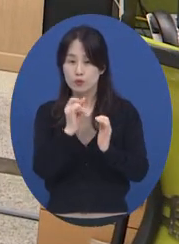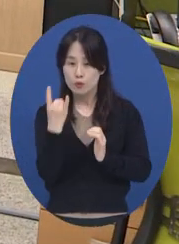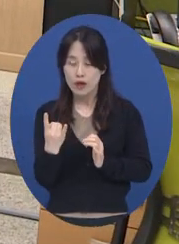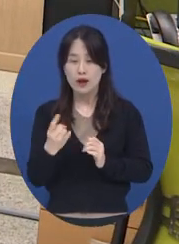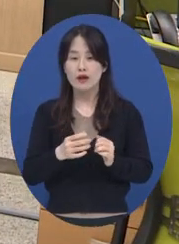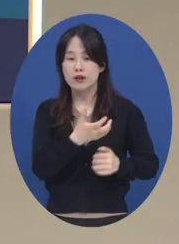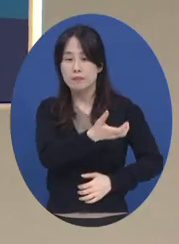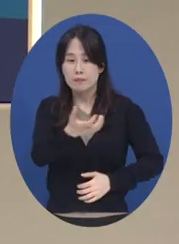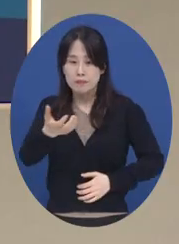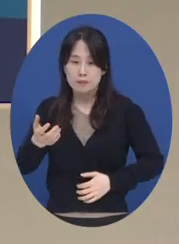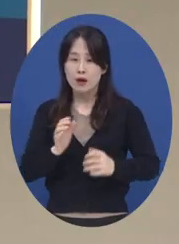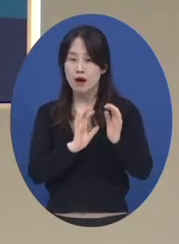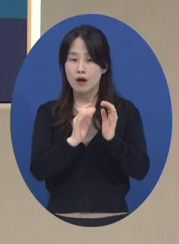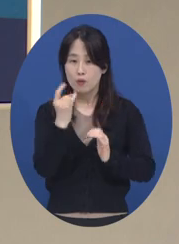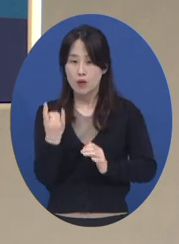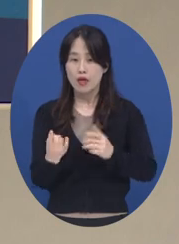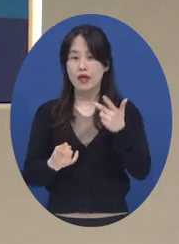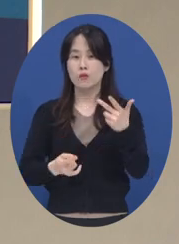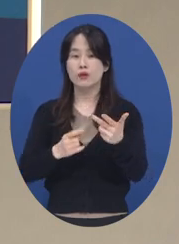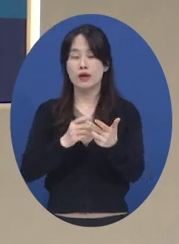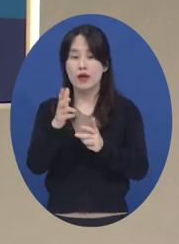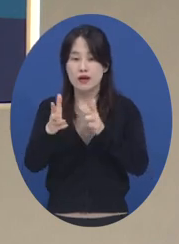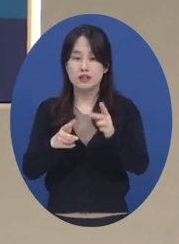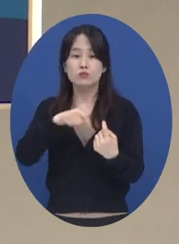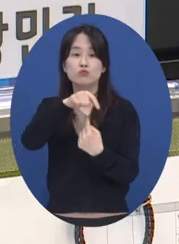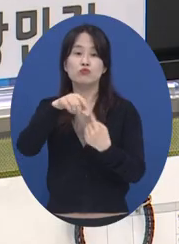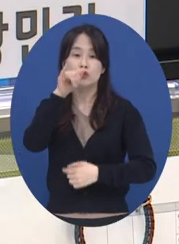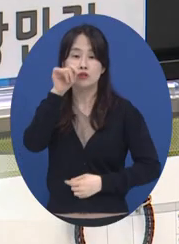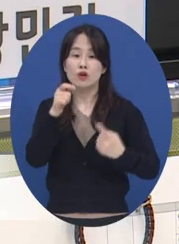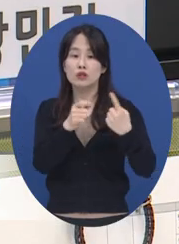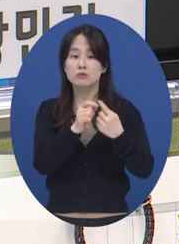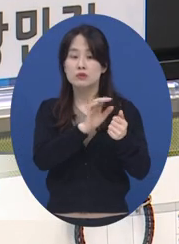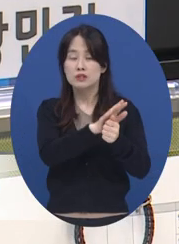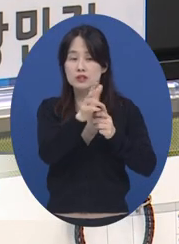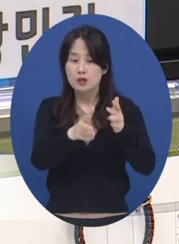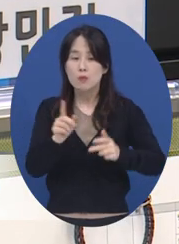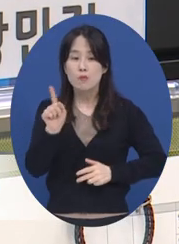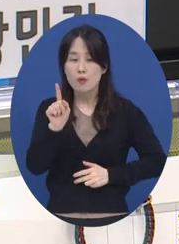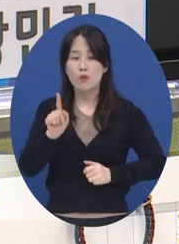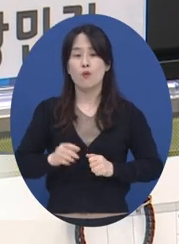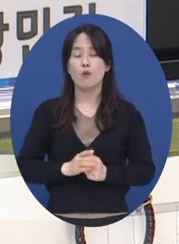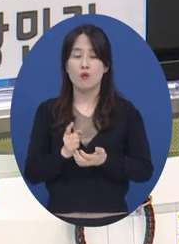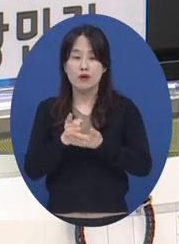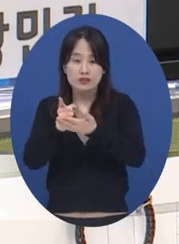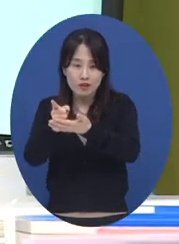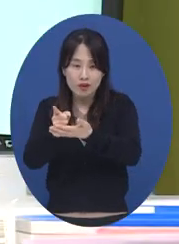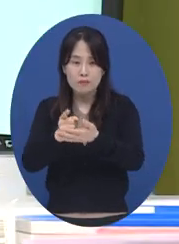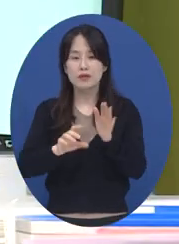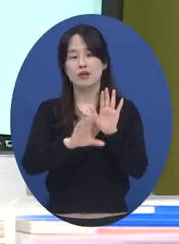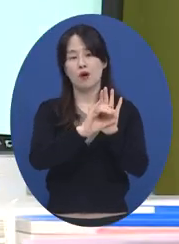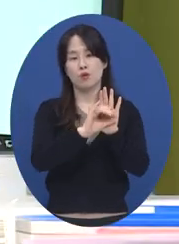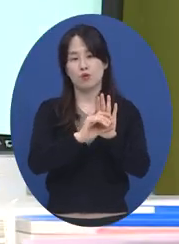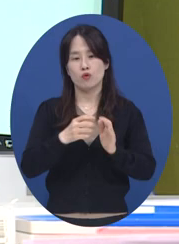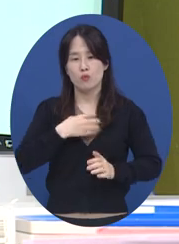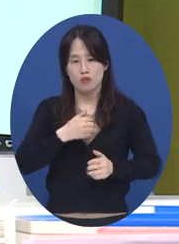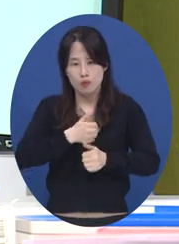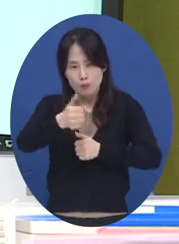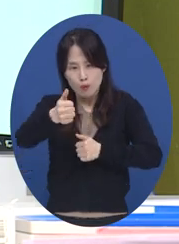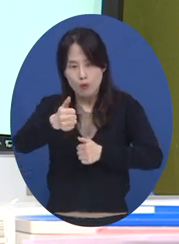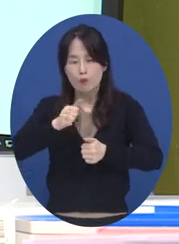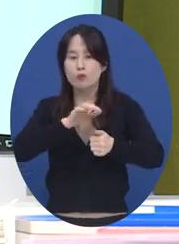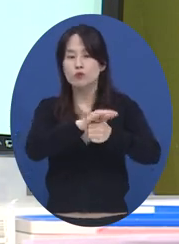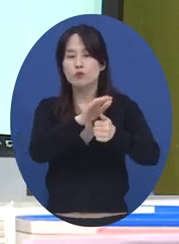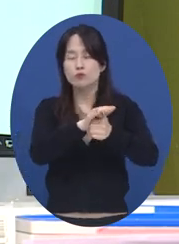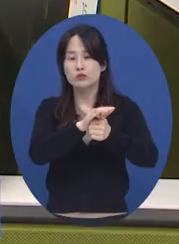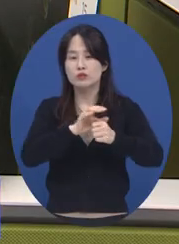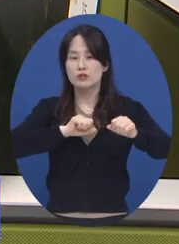올려 지역 순회 간담회 등 7개 사업을 운영 았다 첫 지원 사업으로는 보내 시민 사회 단체의 신청을 받아 코로나 일고